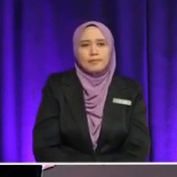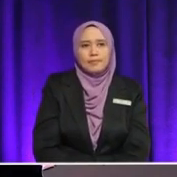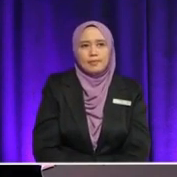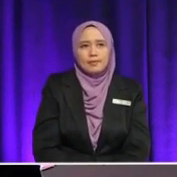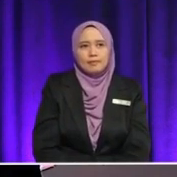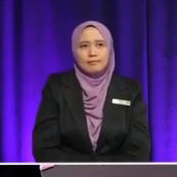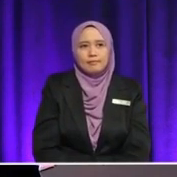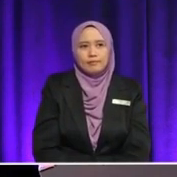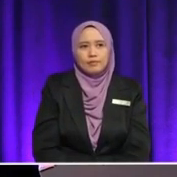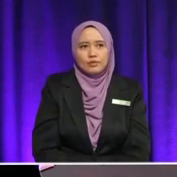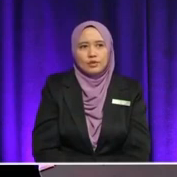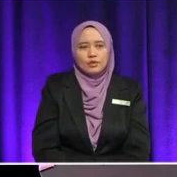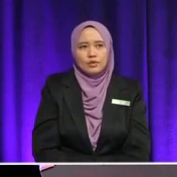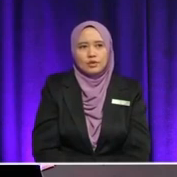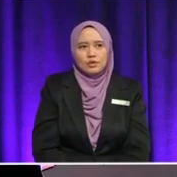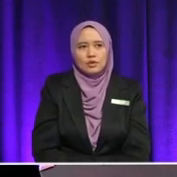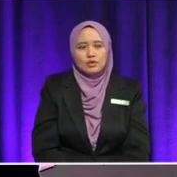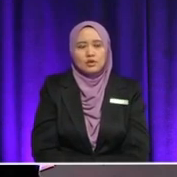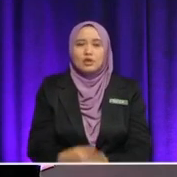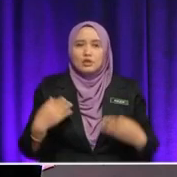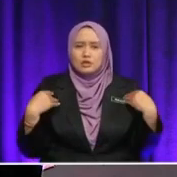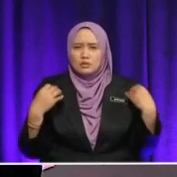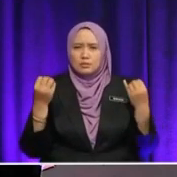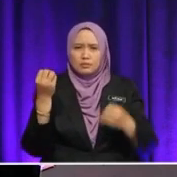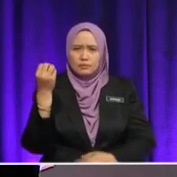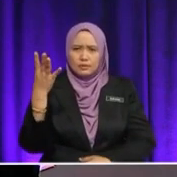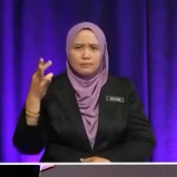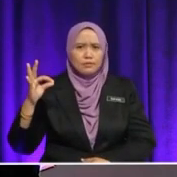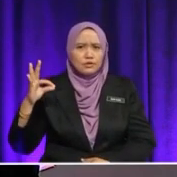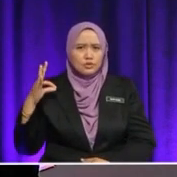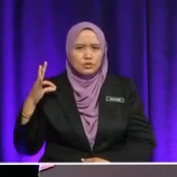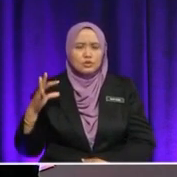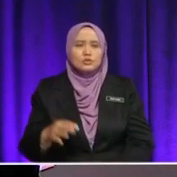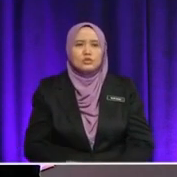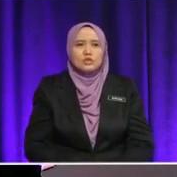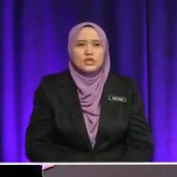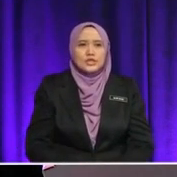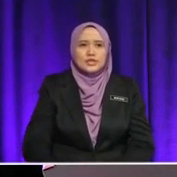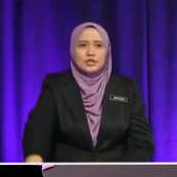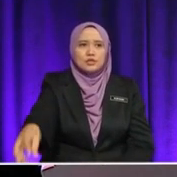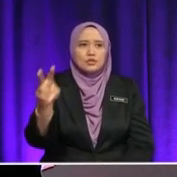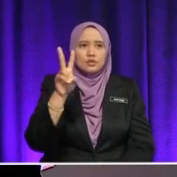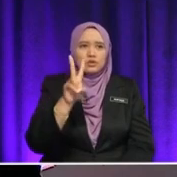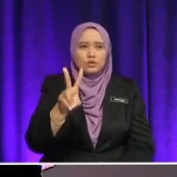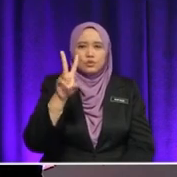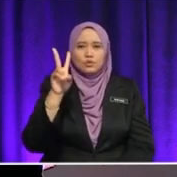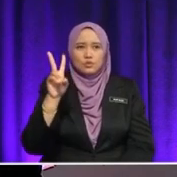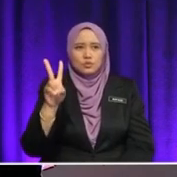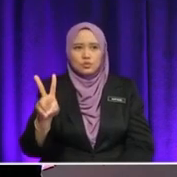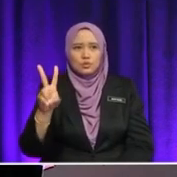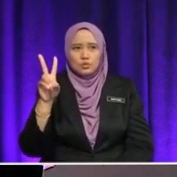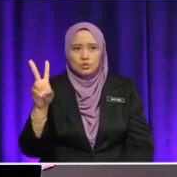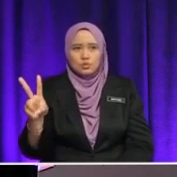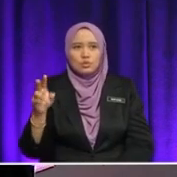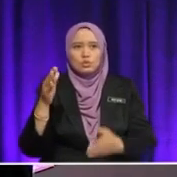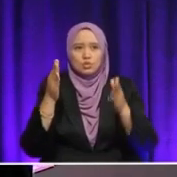Hai bilangan pakai apa Ada berapa bilangan calon seramai 202 orang calon yang bertanding ramai